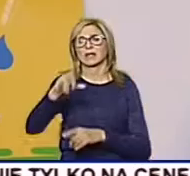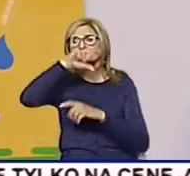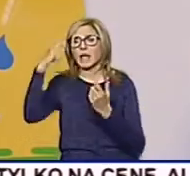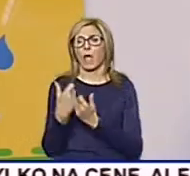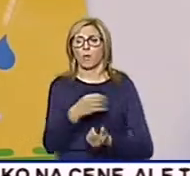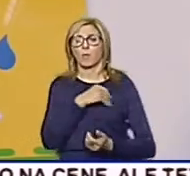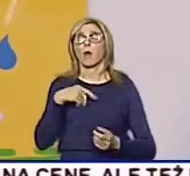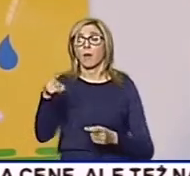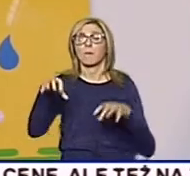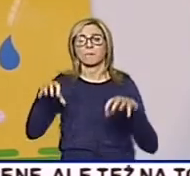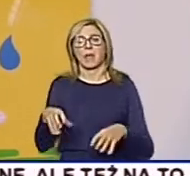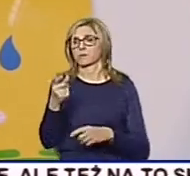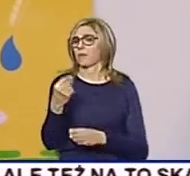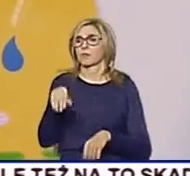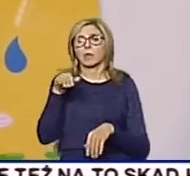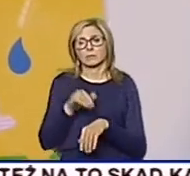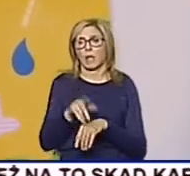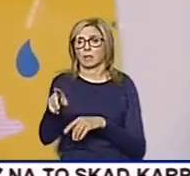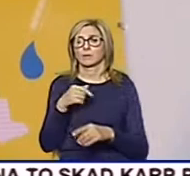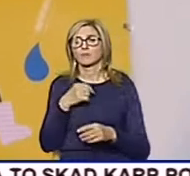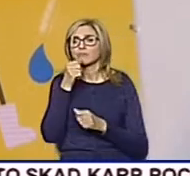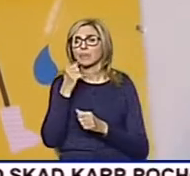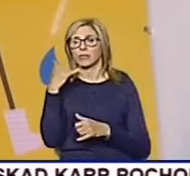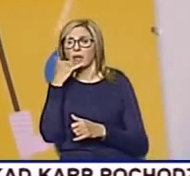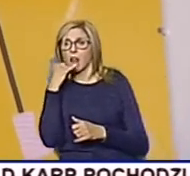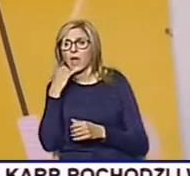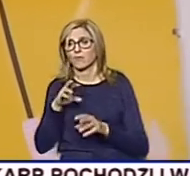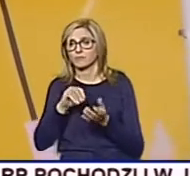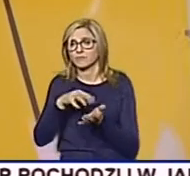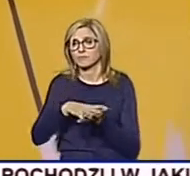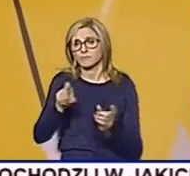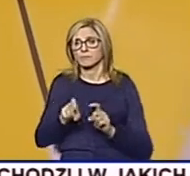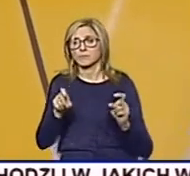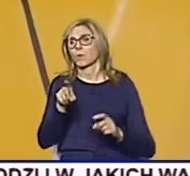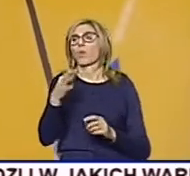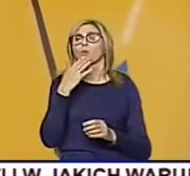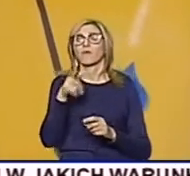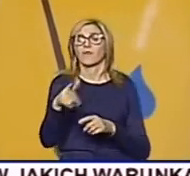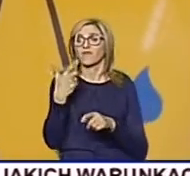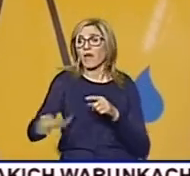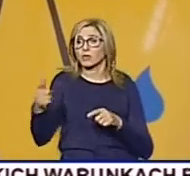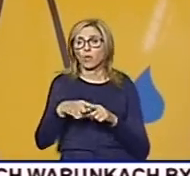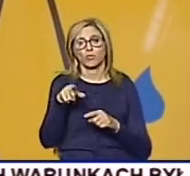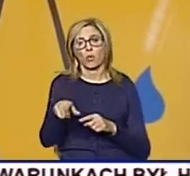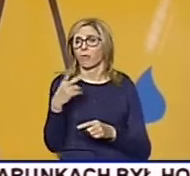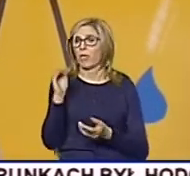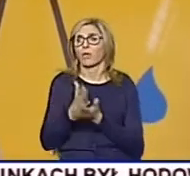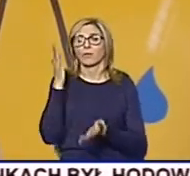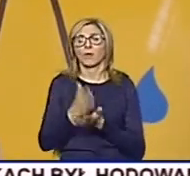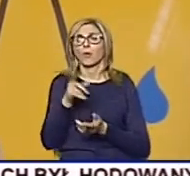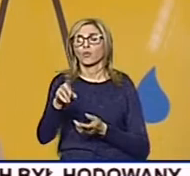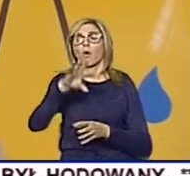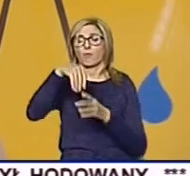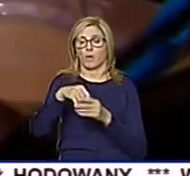Polsce. Jej prezes nie zgodził się na nagranie rozmowy telefonicznej, w której tłumaczył, że 20 zł to nie tylko tak